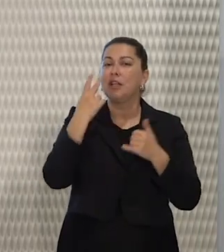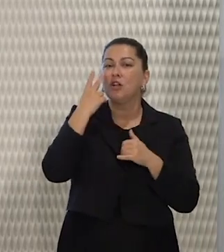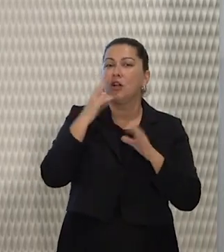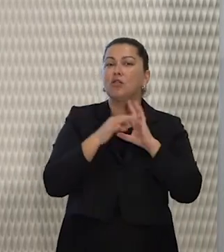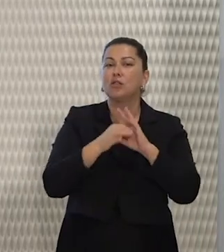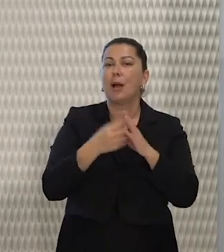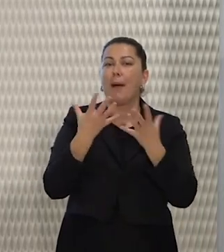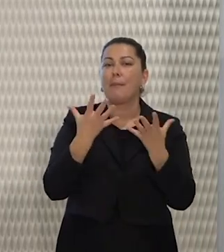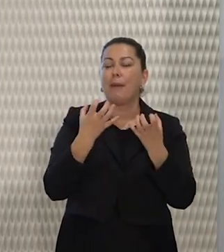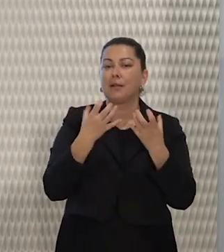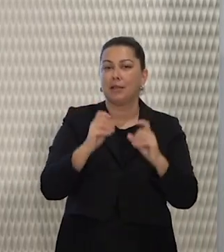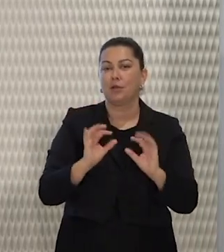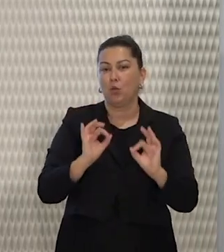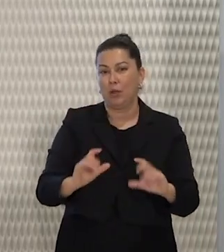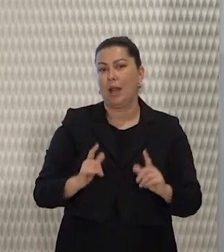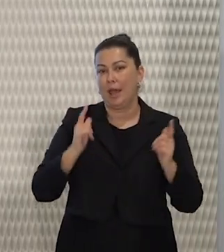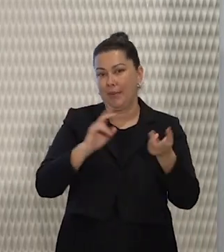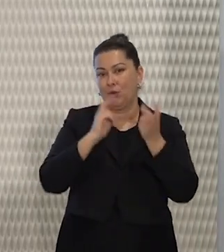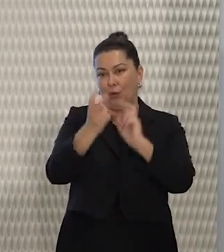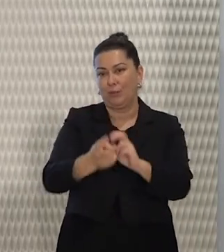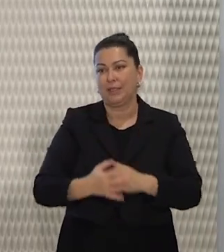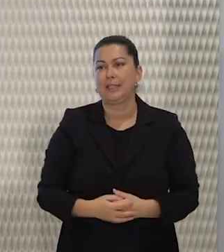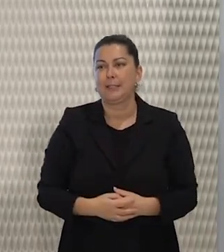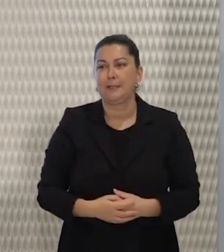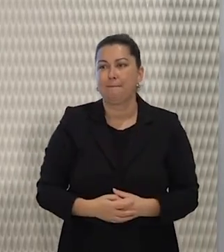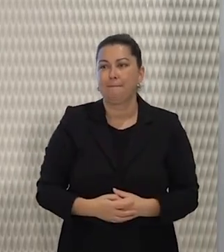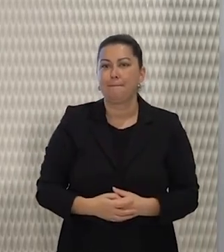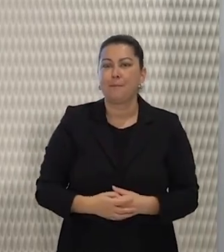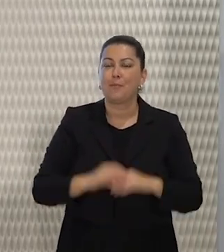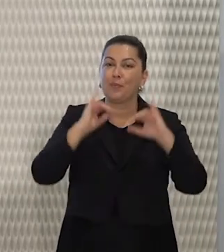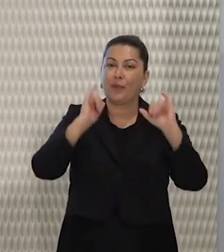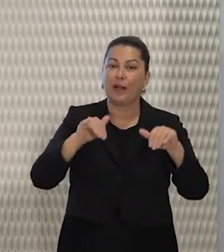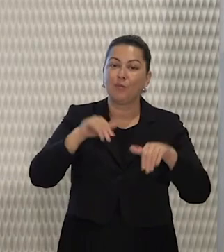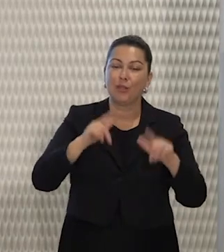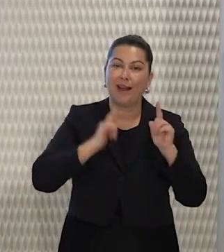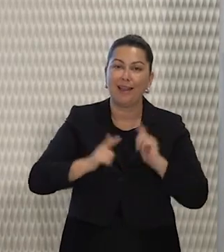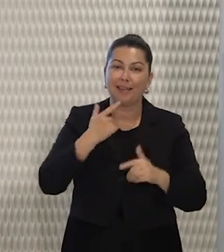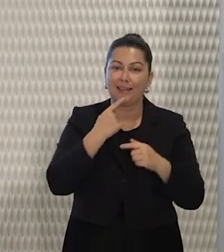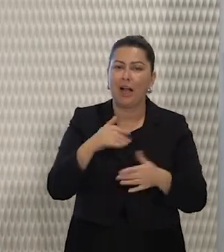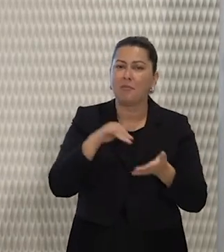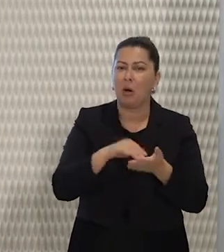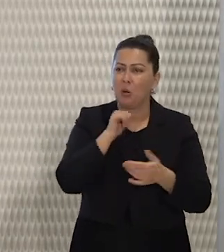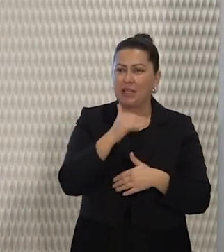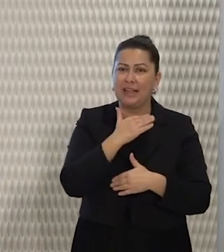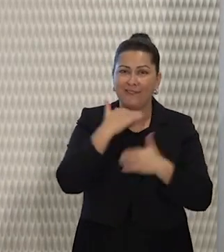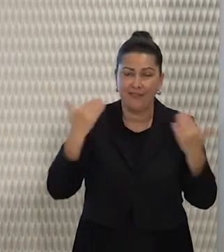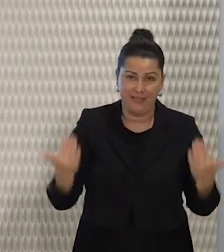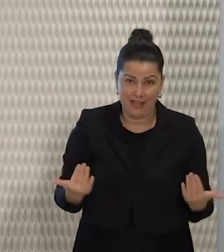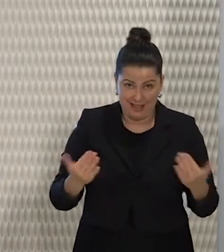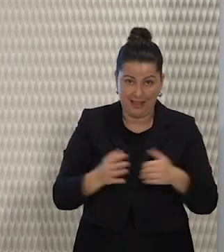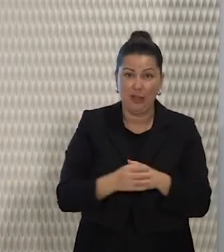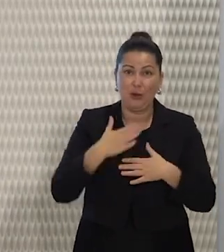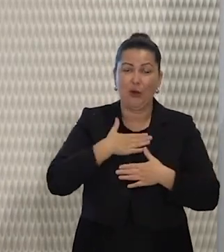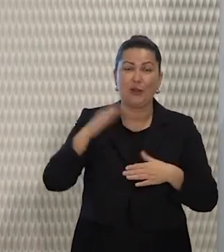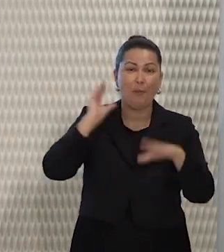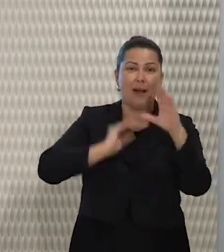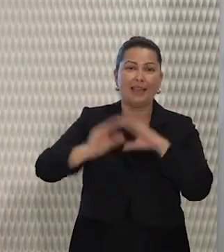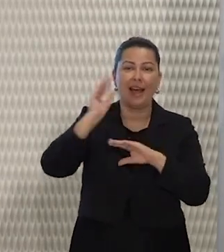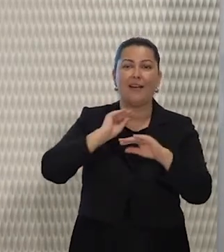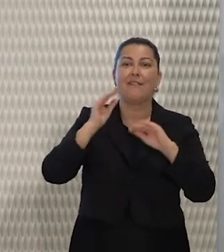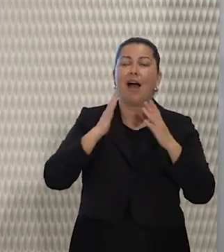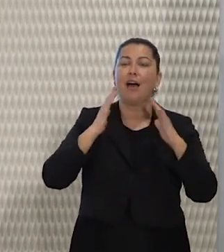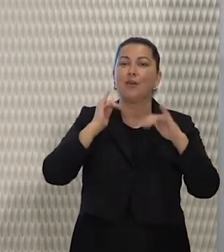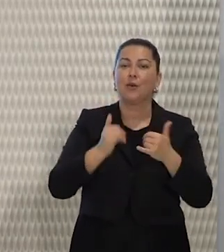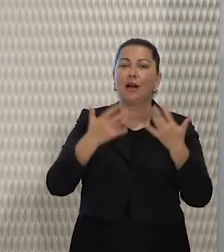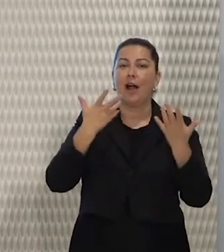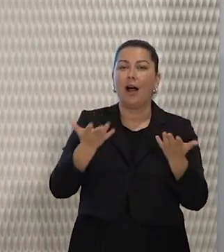Praxis gut leben und umsetzen? Also, ich muss leider sagen, es braucht wirklich nicht viel. Und aus meiner Erfahrung hat sich